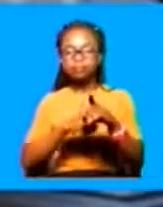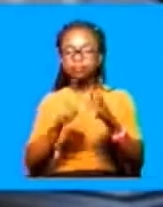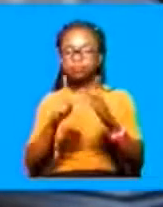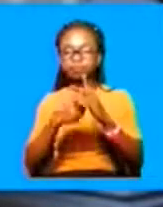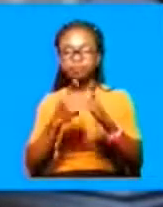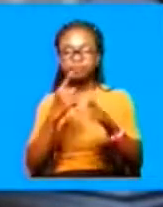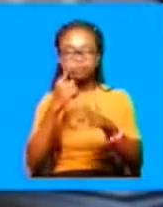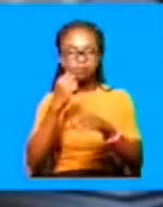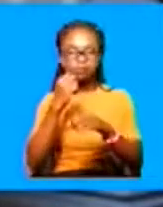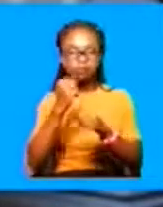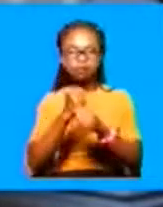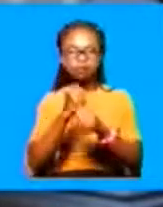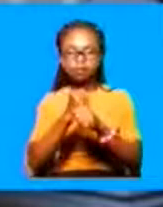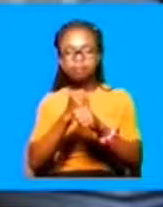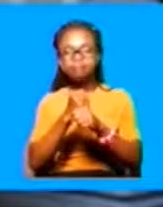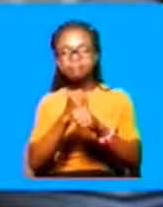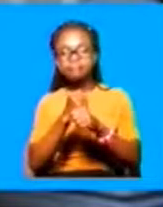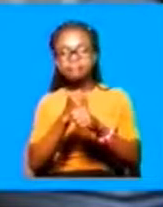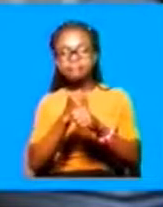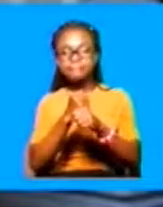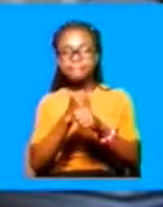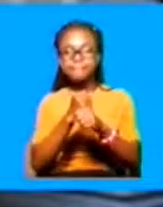tiyo mondo mi kik bed that effect.